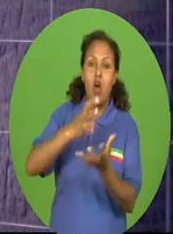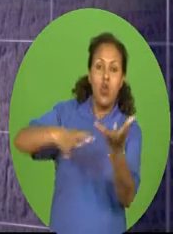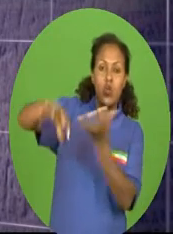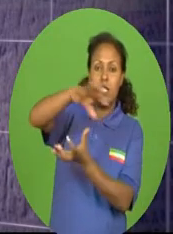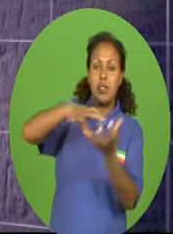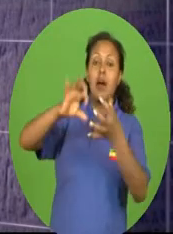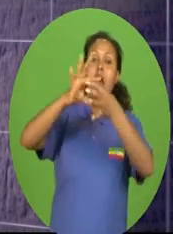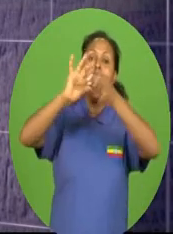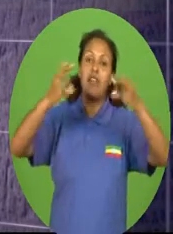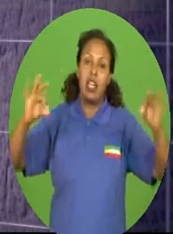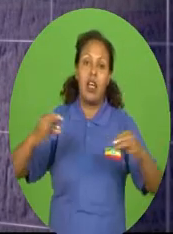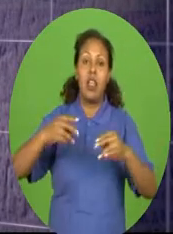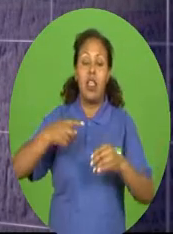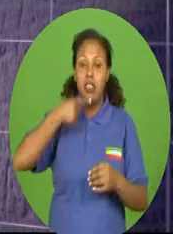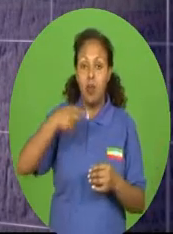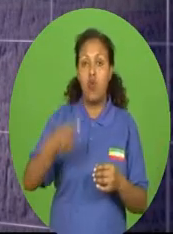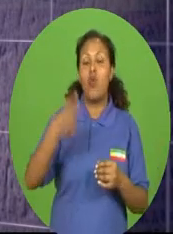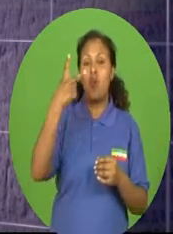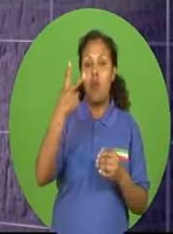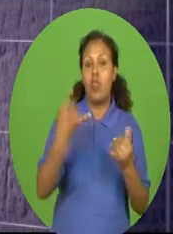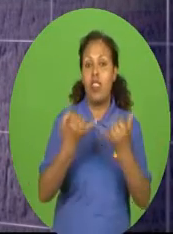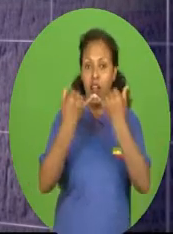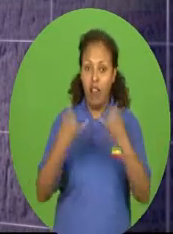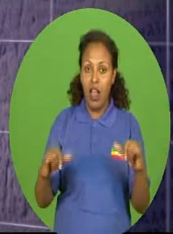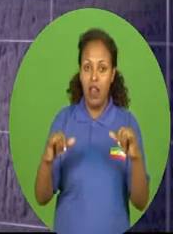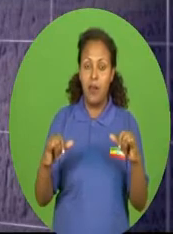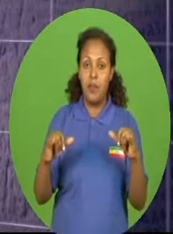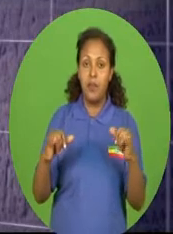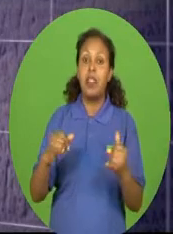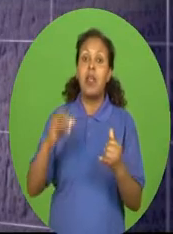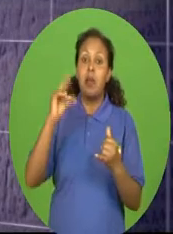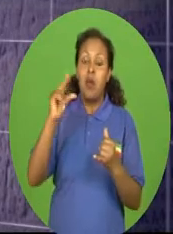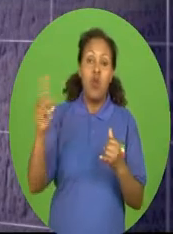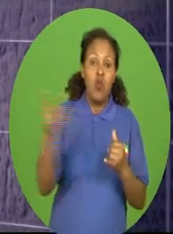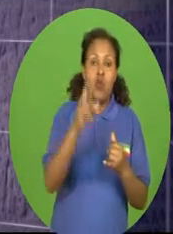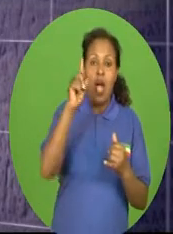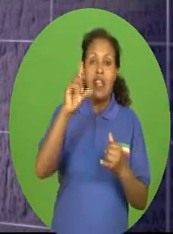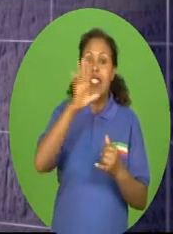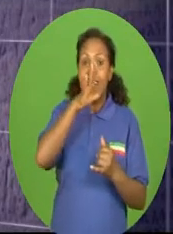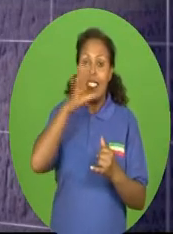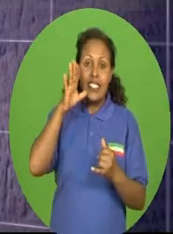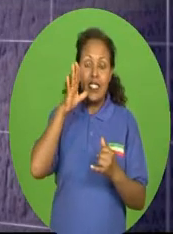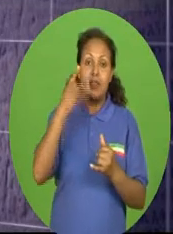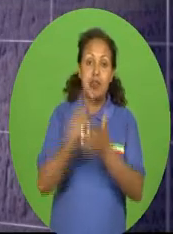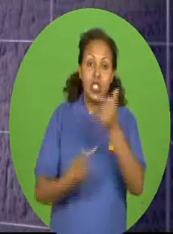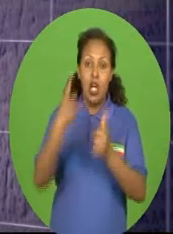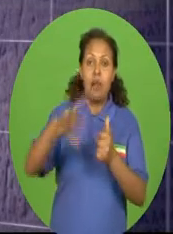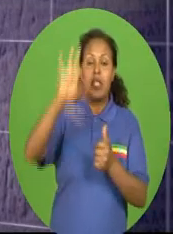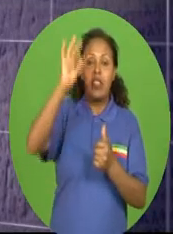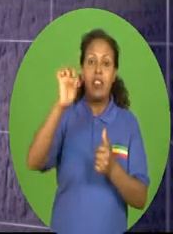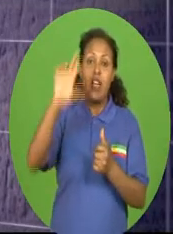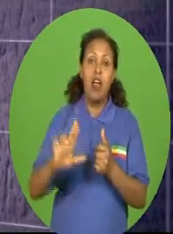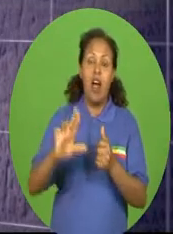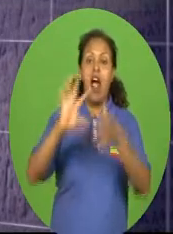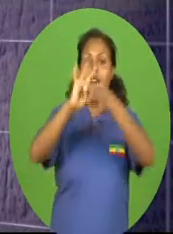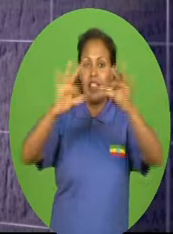እና ውስብስብ አረፍተ ነገር ተብሮ በሁለት ይከፈላል። በመሆኑም አንድ ግስ ብቻ